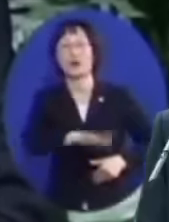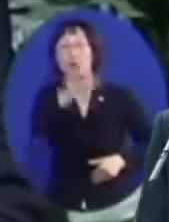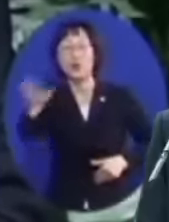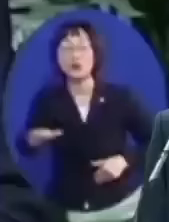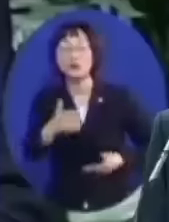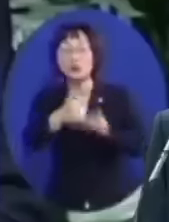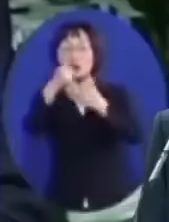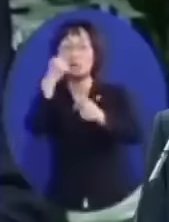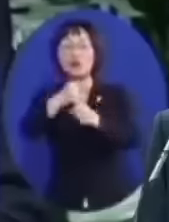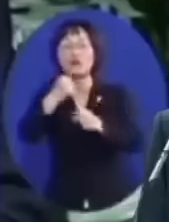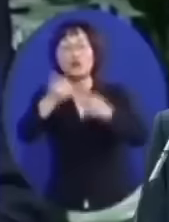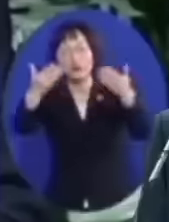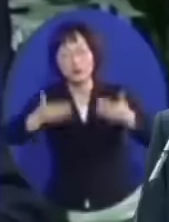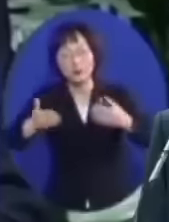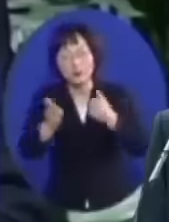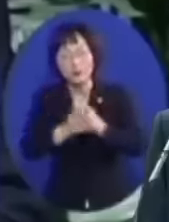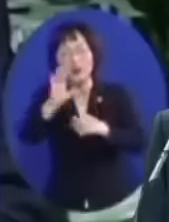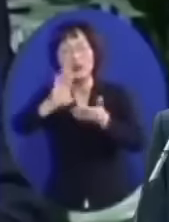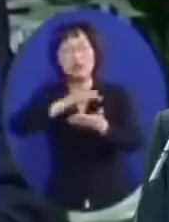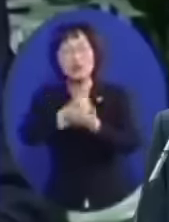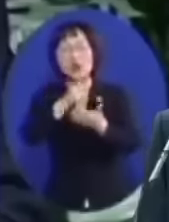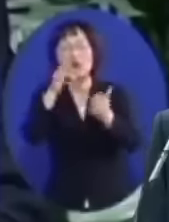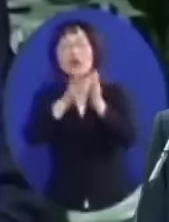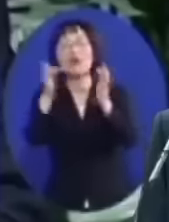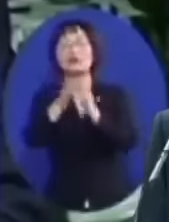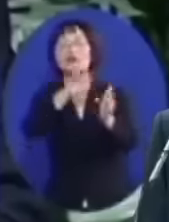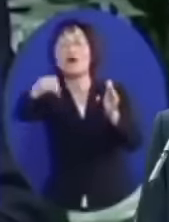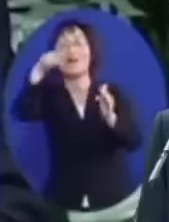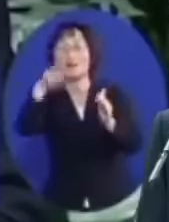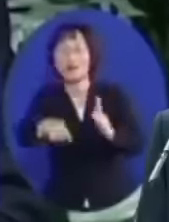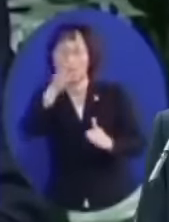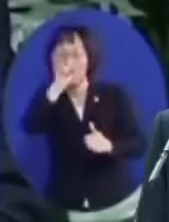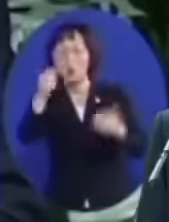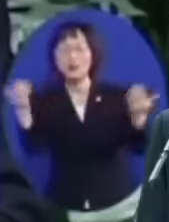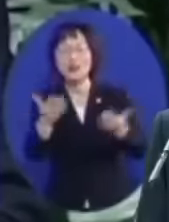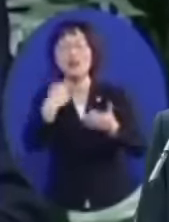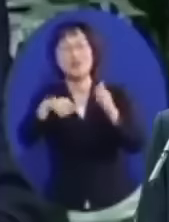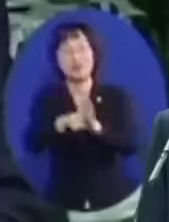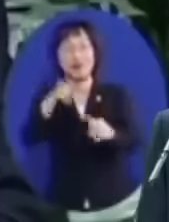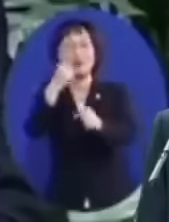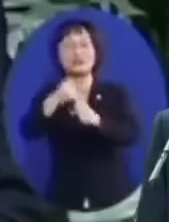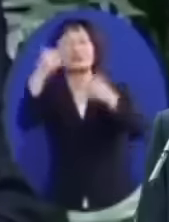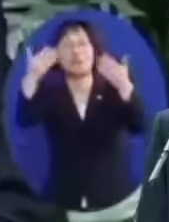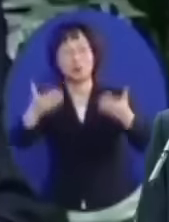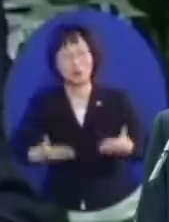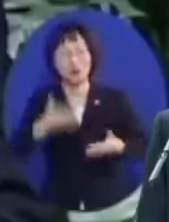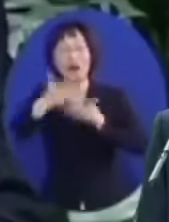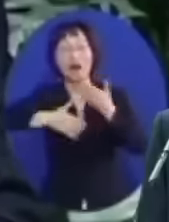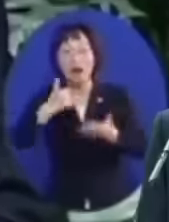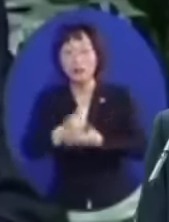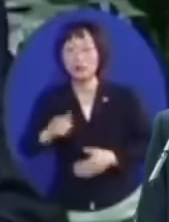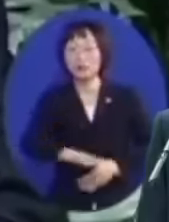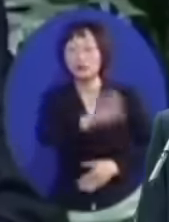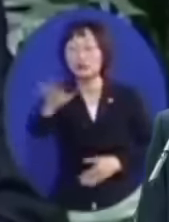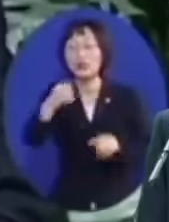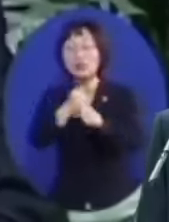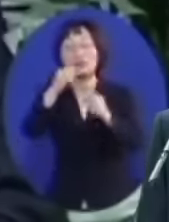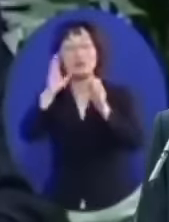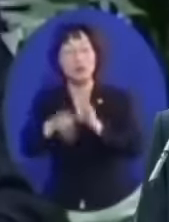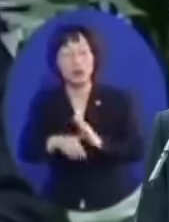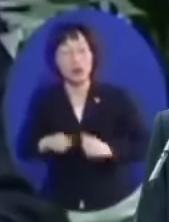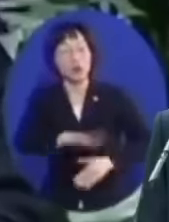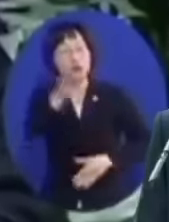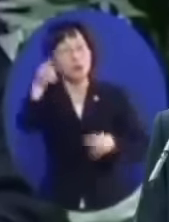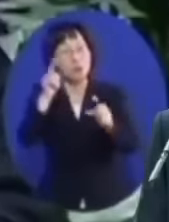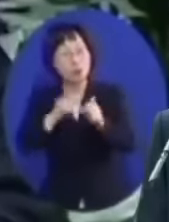만드신 바라 그리스도 예수 안에서 선한 일을 위하여 지으심을 받은 자니 하나님이 우리를 만드실 때는 우리에게 다 목적이